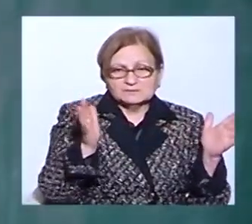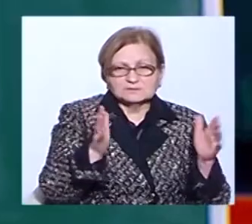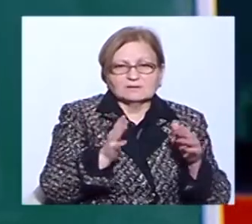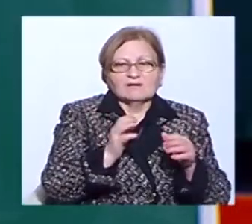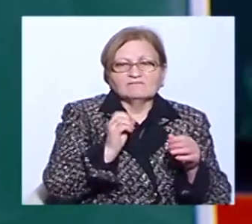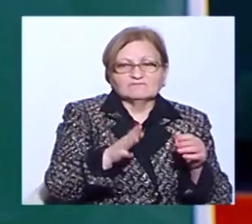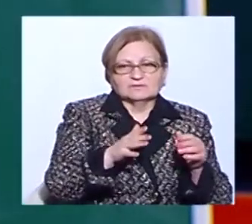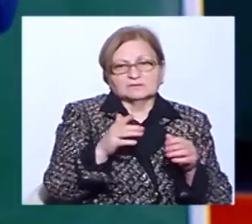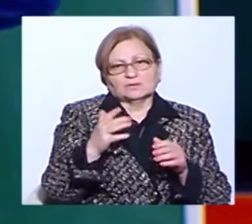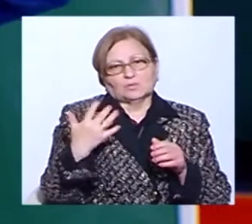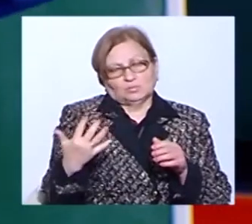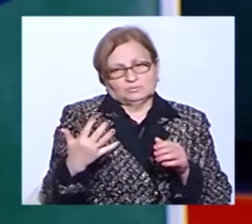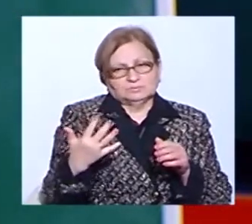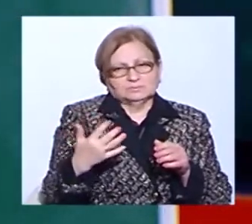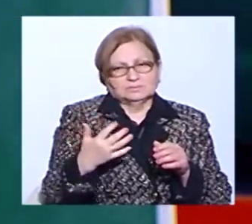5.